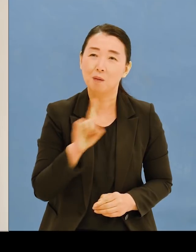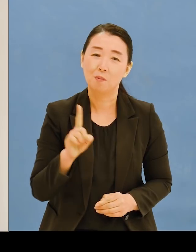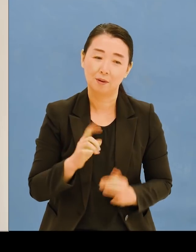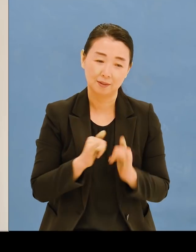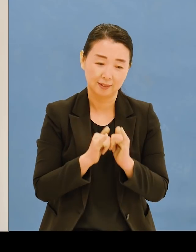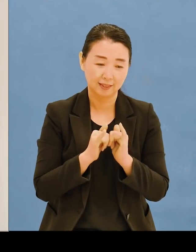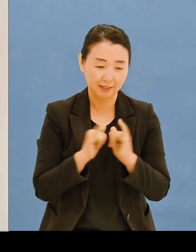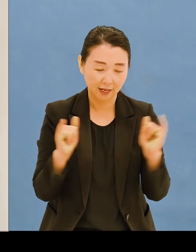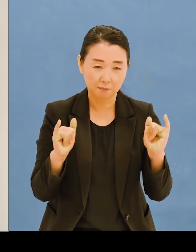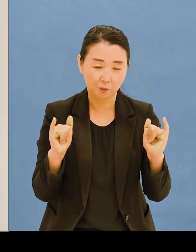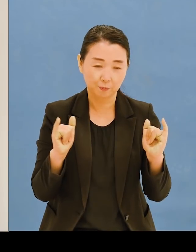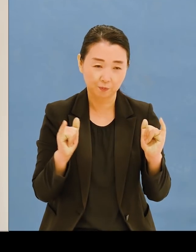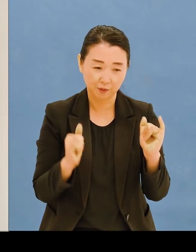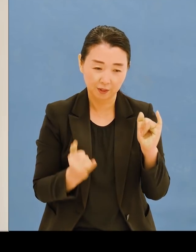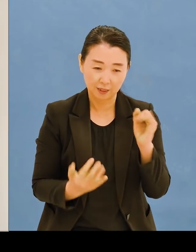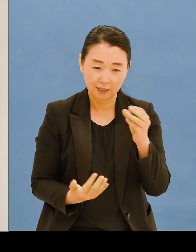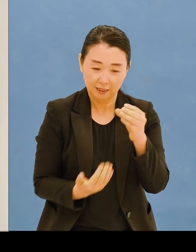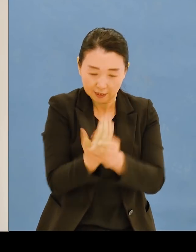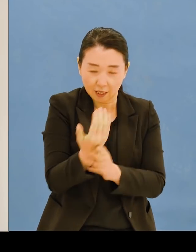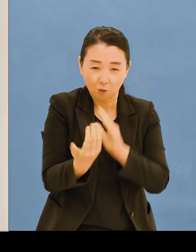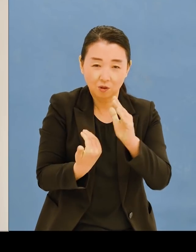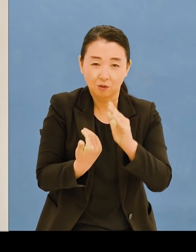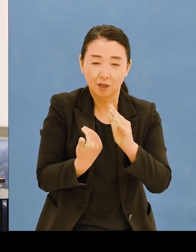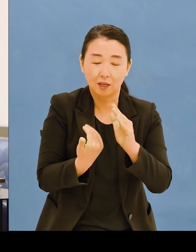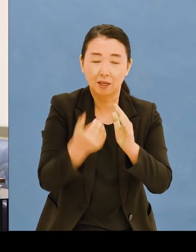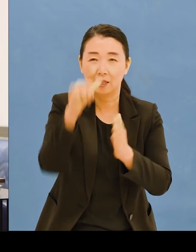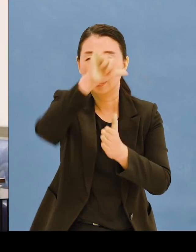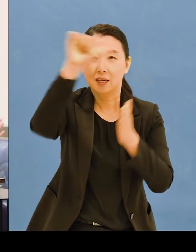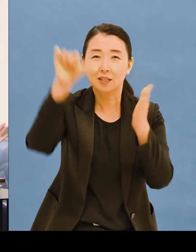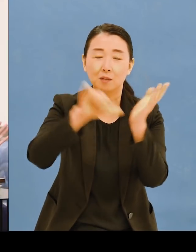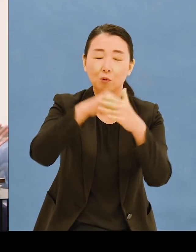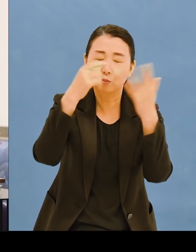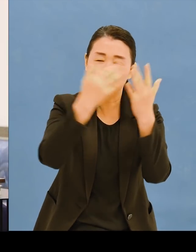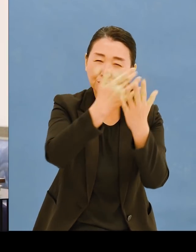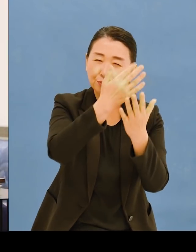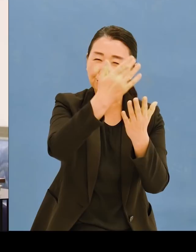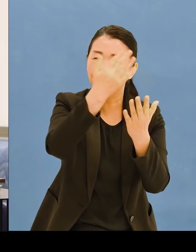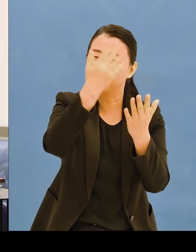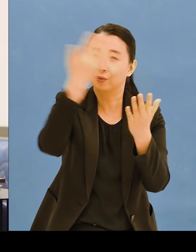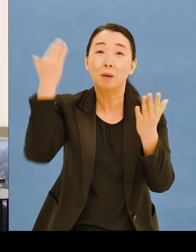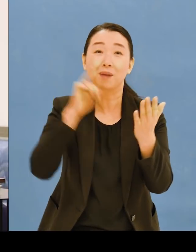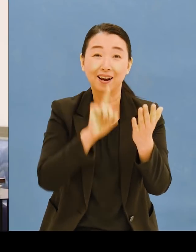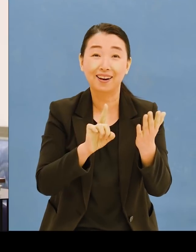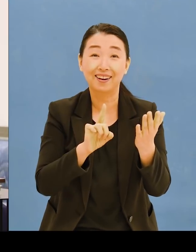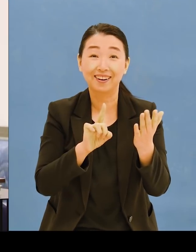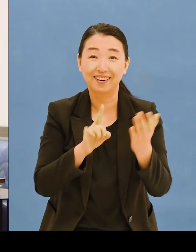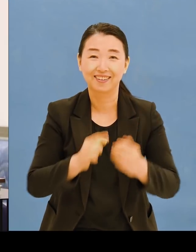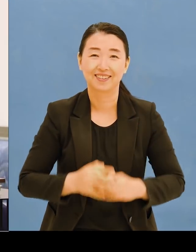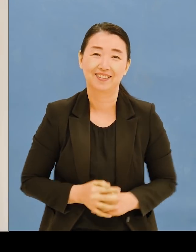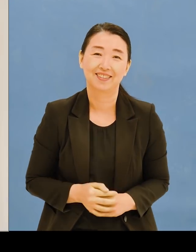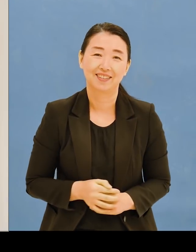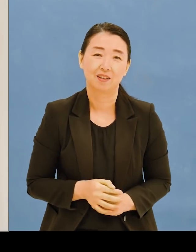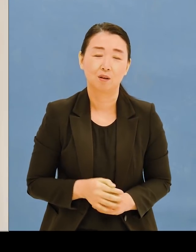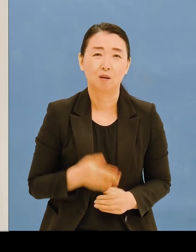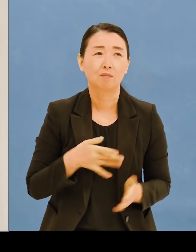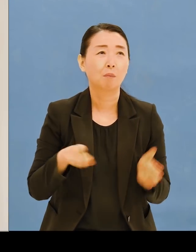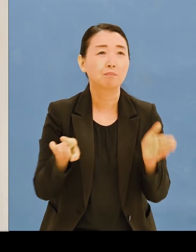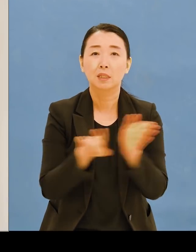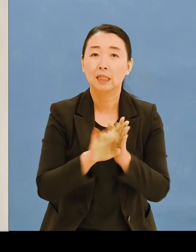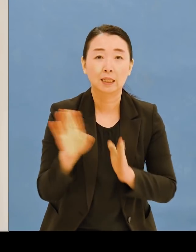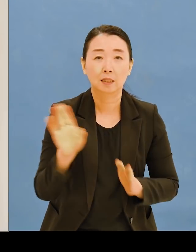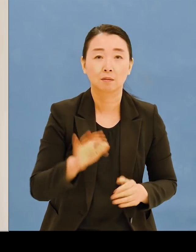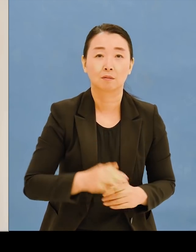딱 사고 나기 전에 이제 인생이 파노라마처럼 이렇게 지나간다. 주마등처럼 막 주마등처럼 이제 네. 지나간다고 하잖아요. 저는 사실 그게